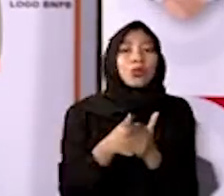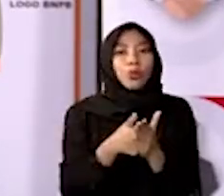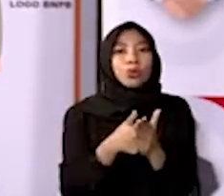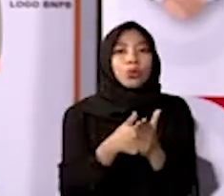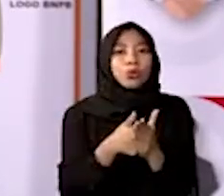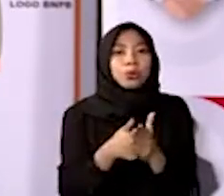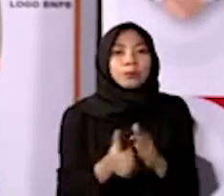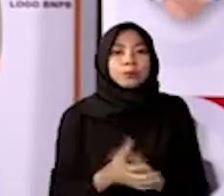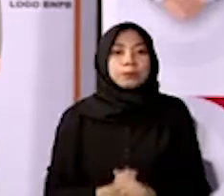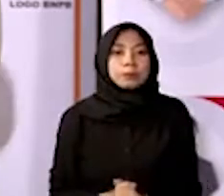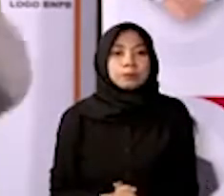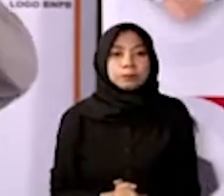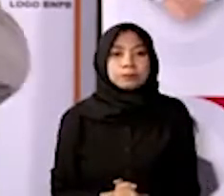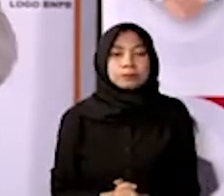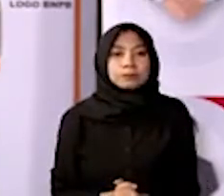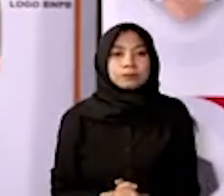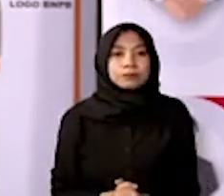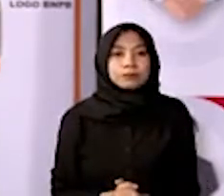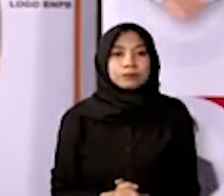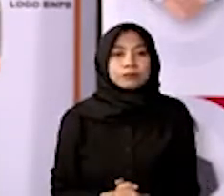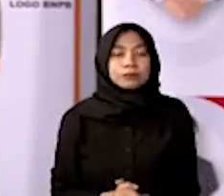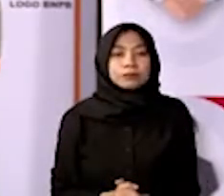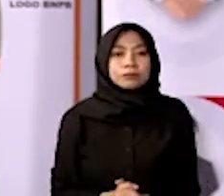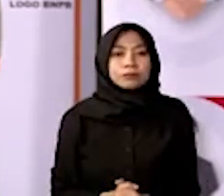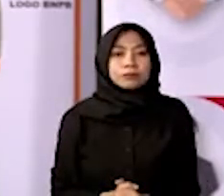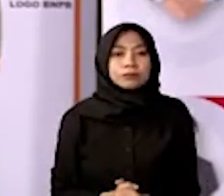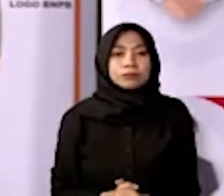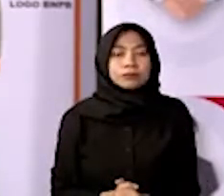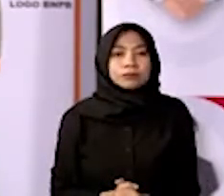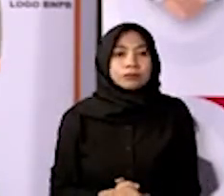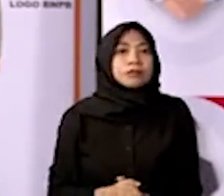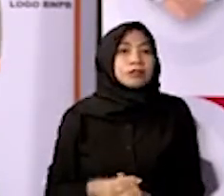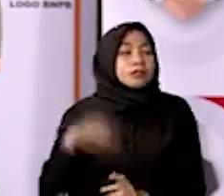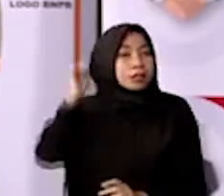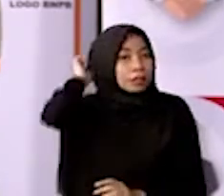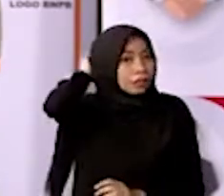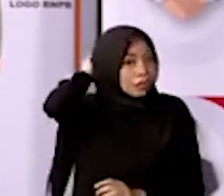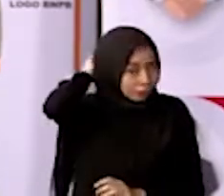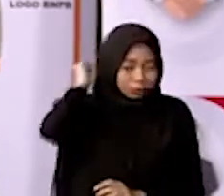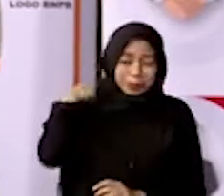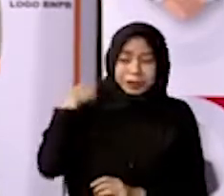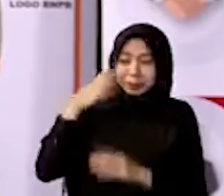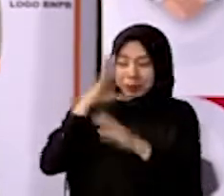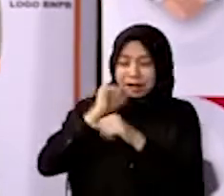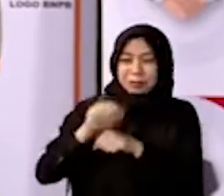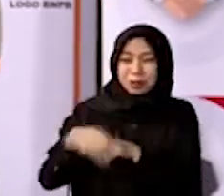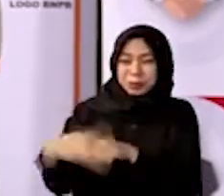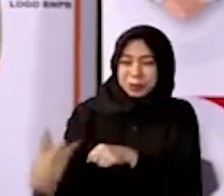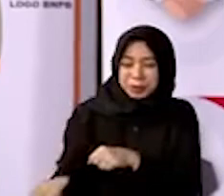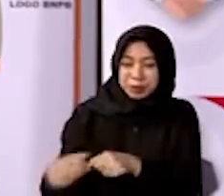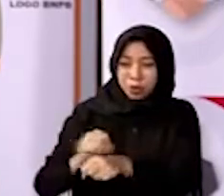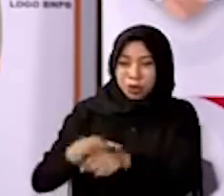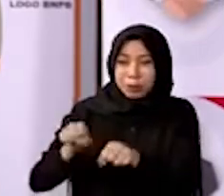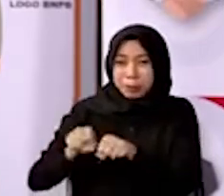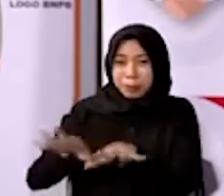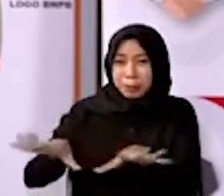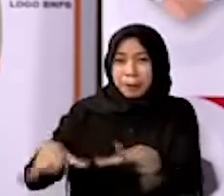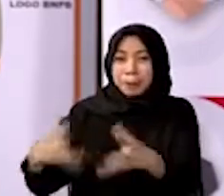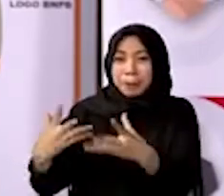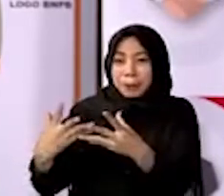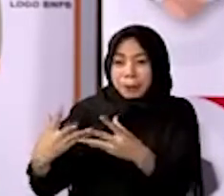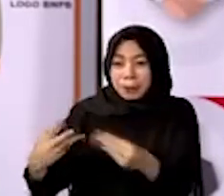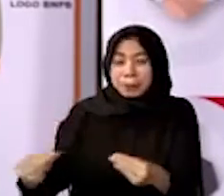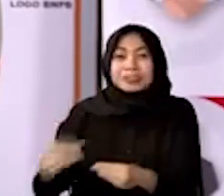betul-betul bisa dicapai karena kalau pada hulunya bisa kita putus penyebaran daripada matarate covid-19 ini dengan